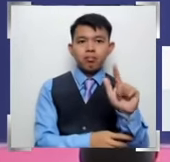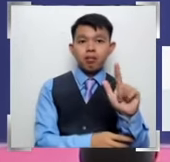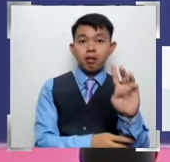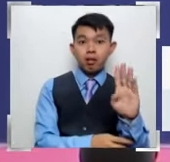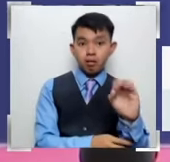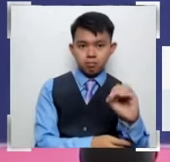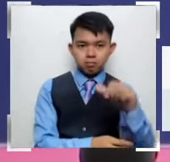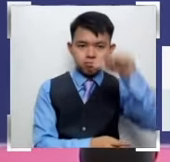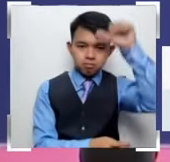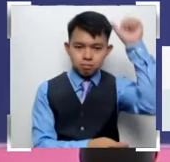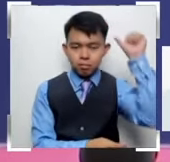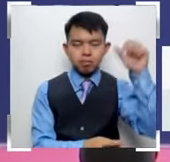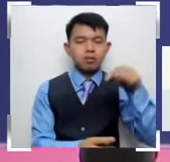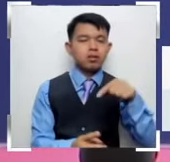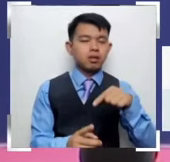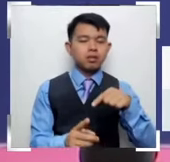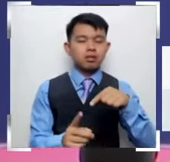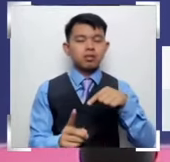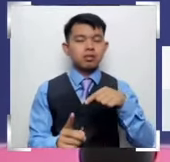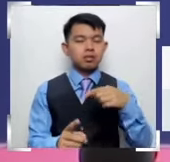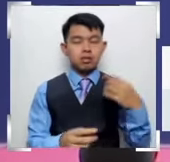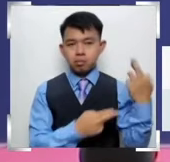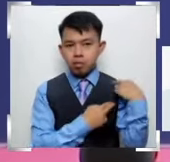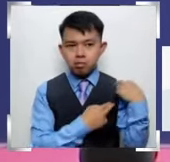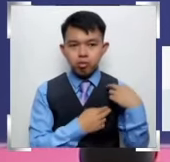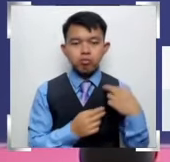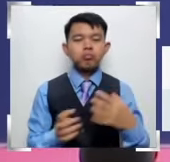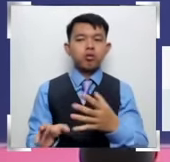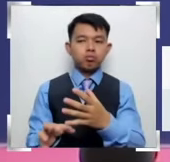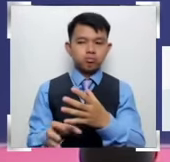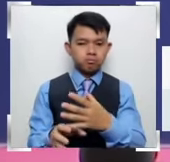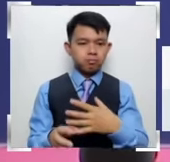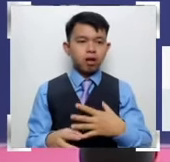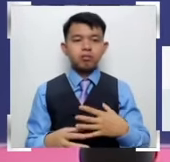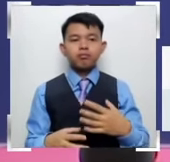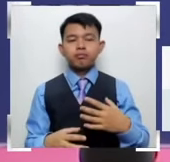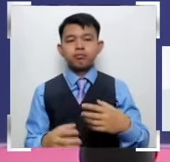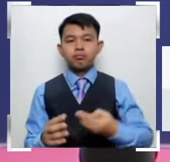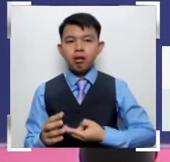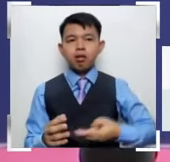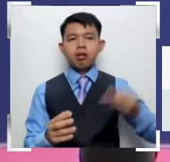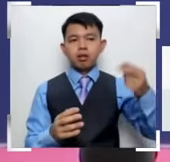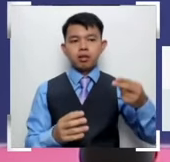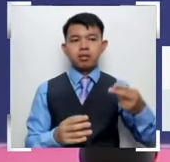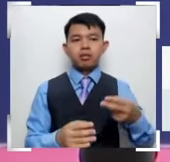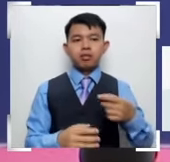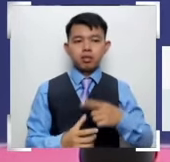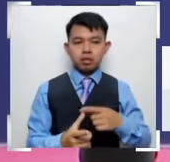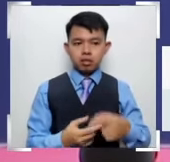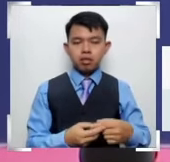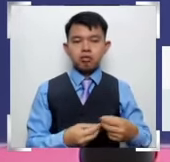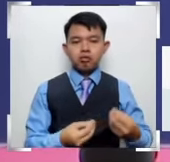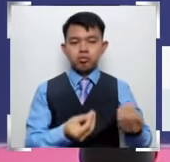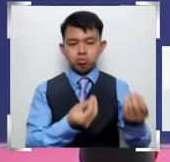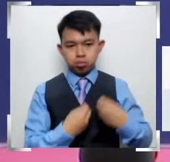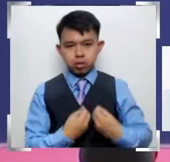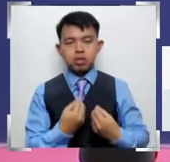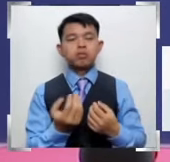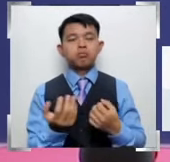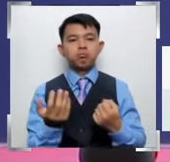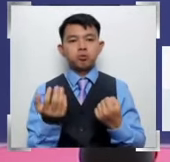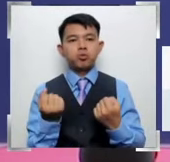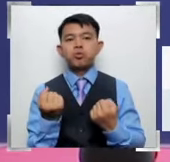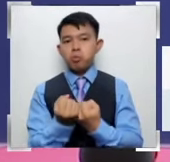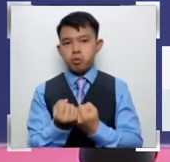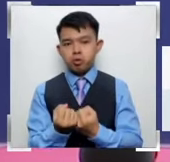them and the person who provided logistical and material support during the planning and